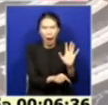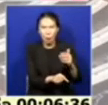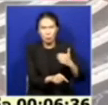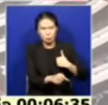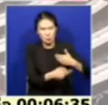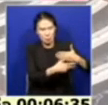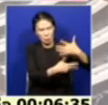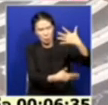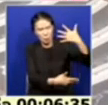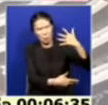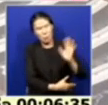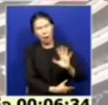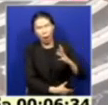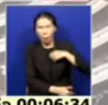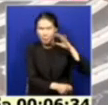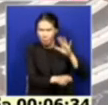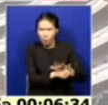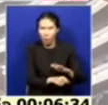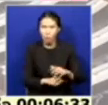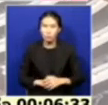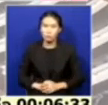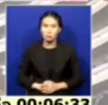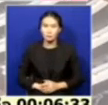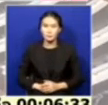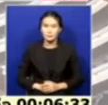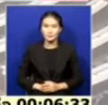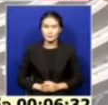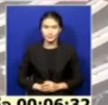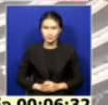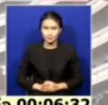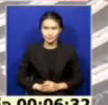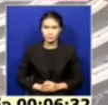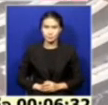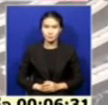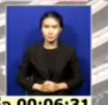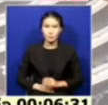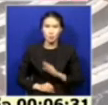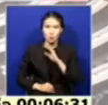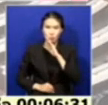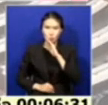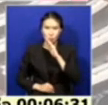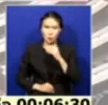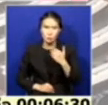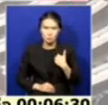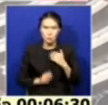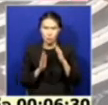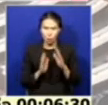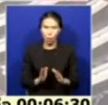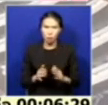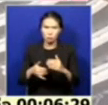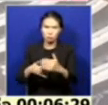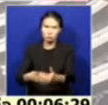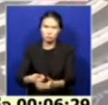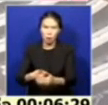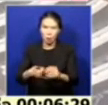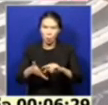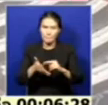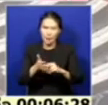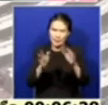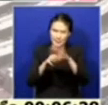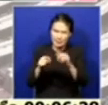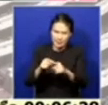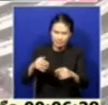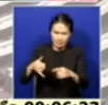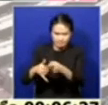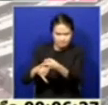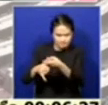ว่ามันถ้าเกิดวันเฉลิมอยากให้เป็นคนสุดท้ายแล้วอย่าเป็นอีก